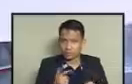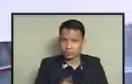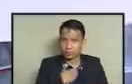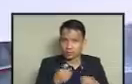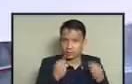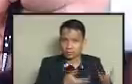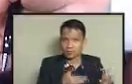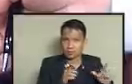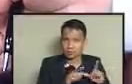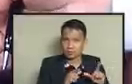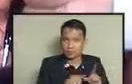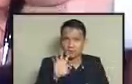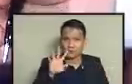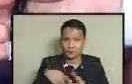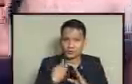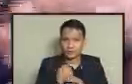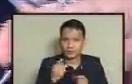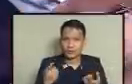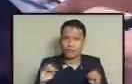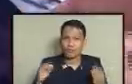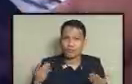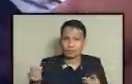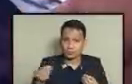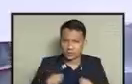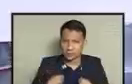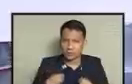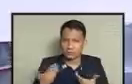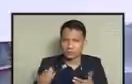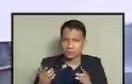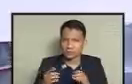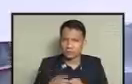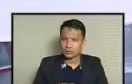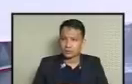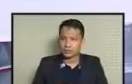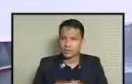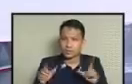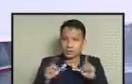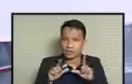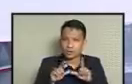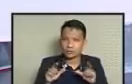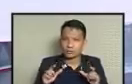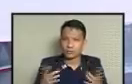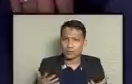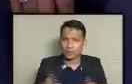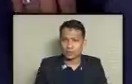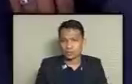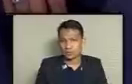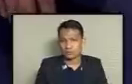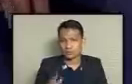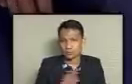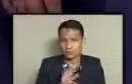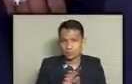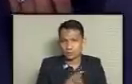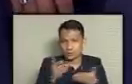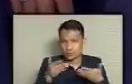ko, 4 years na siya, sir. Hanggang ngayon, hindi pa siya nakakahawak ng, ano, ng kanyang lisensya. Puro papel lang. Opo,